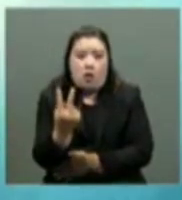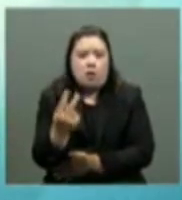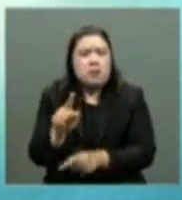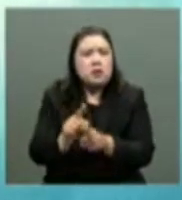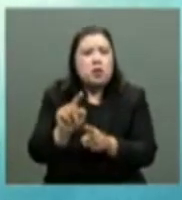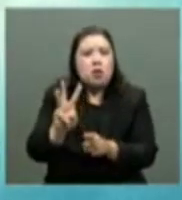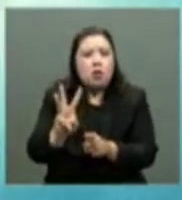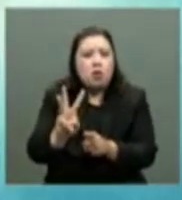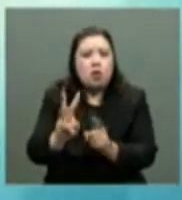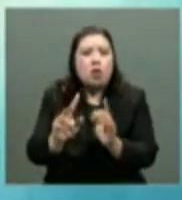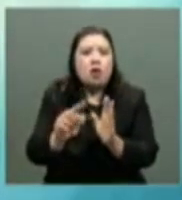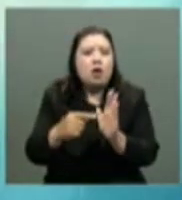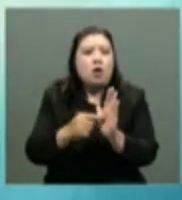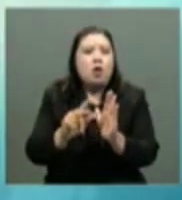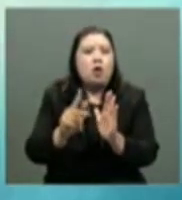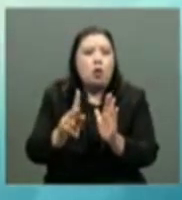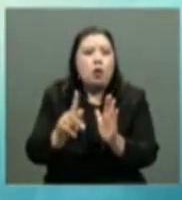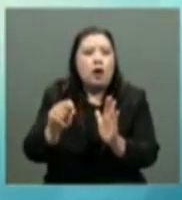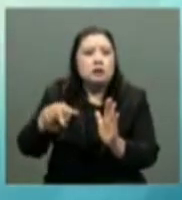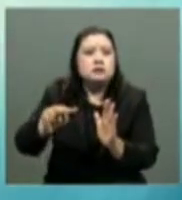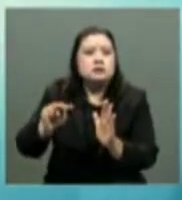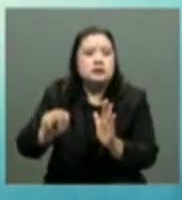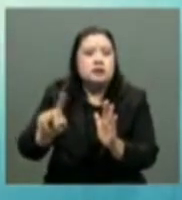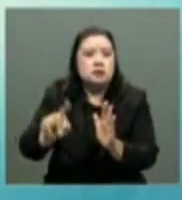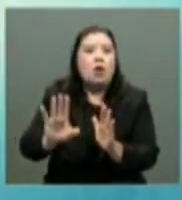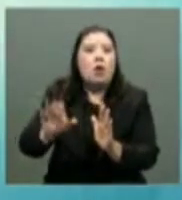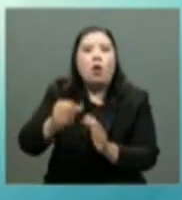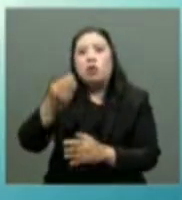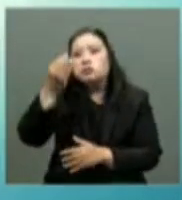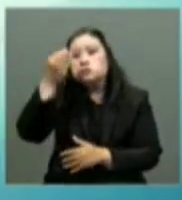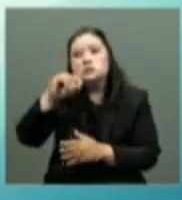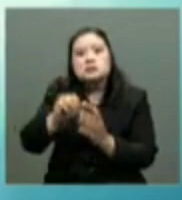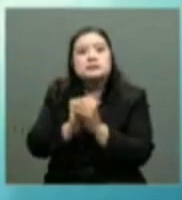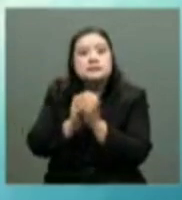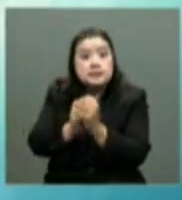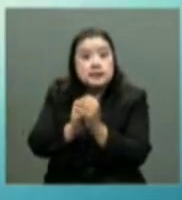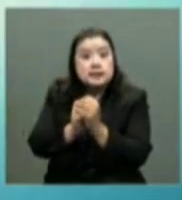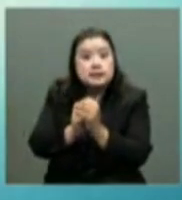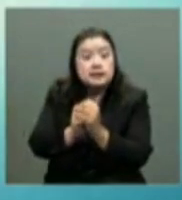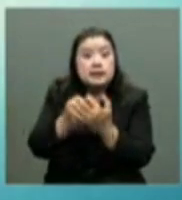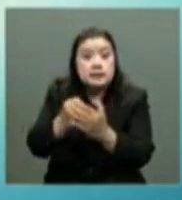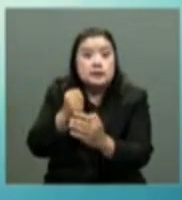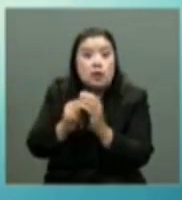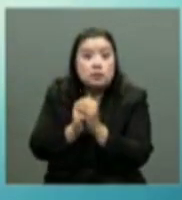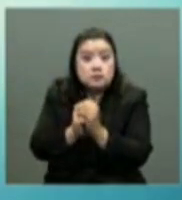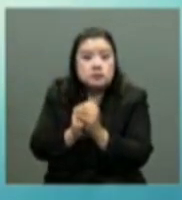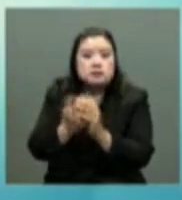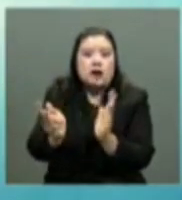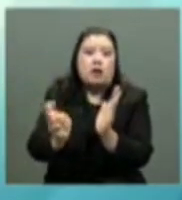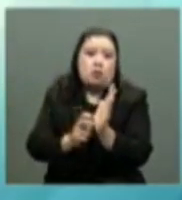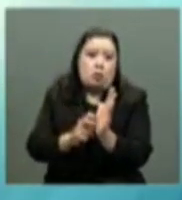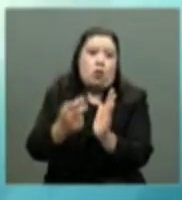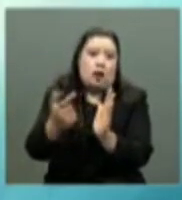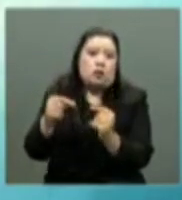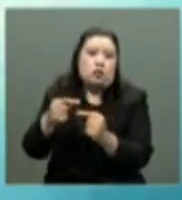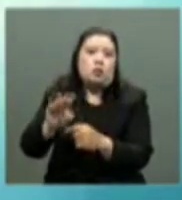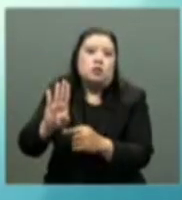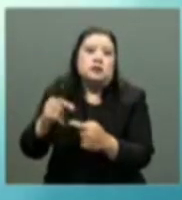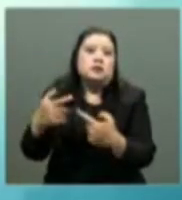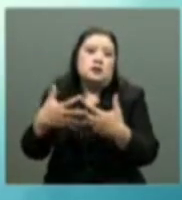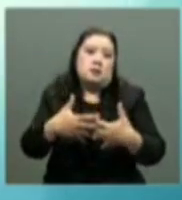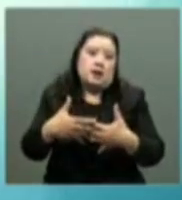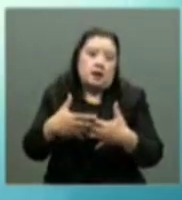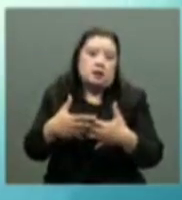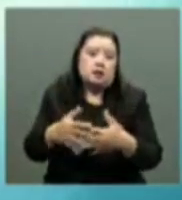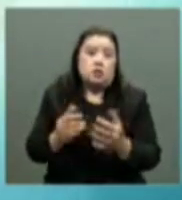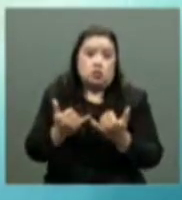ที่เป็นเวชภัณฑ์ของจีนนะครับที่จดทะเบียนในตลาดนิวยอร์กกำลังจะบอกว่าความหวังของการจัดการหรือควบคุมโรคให้